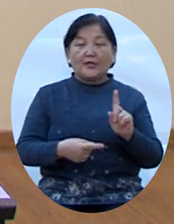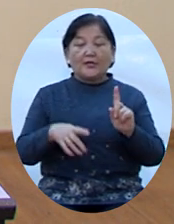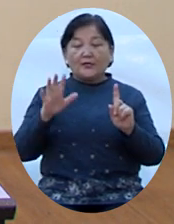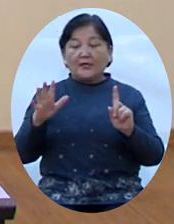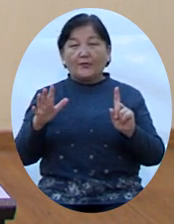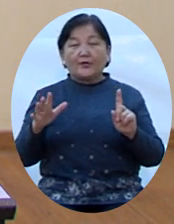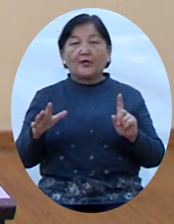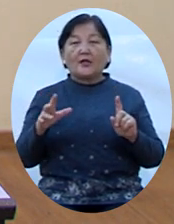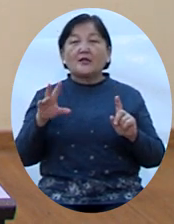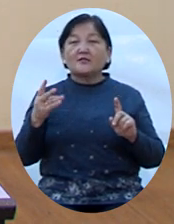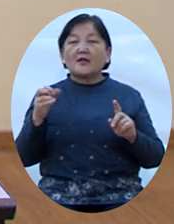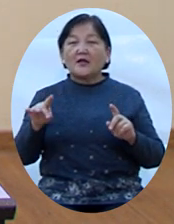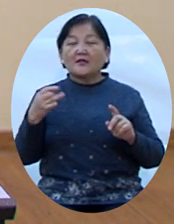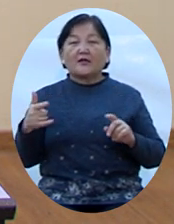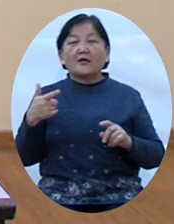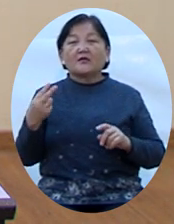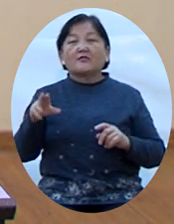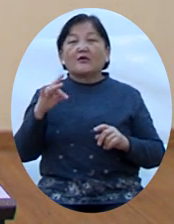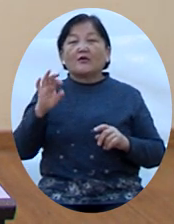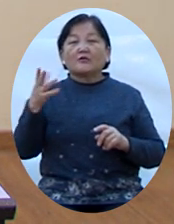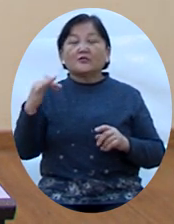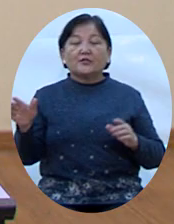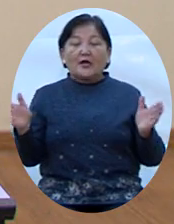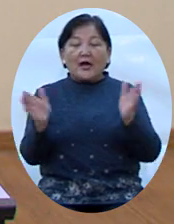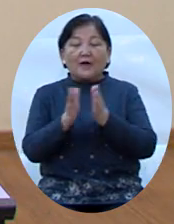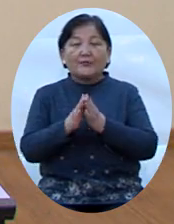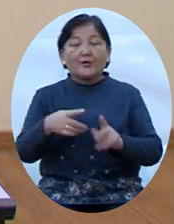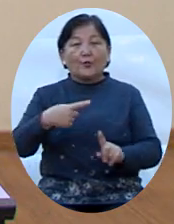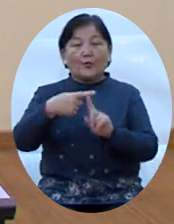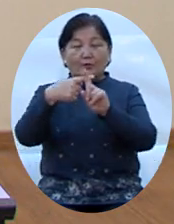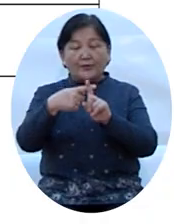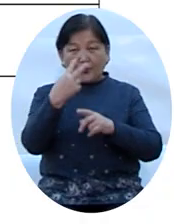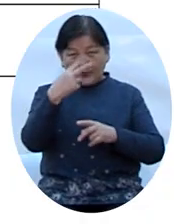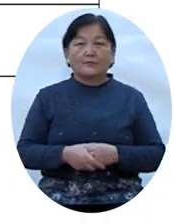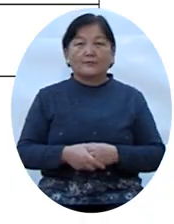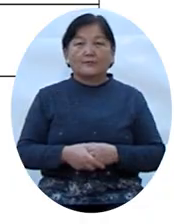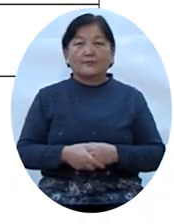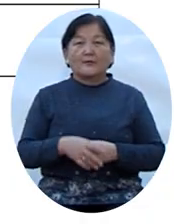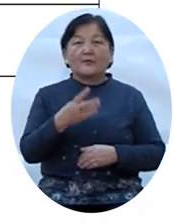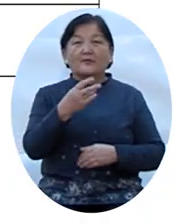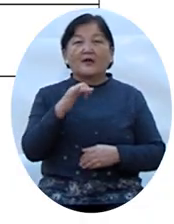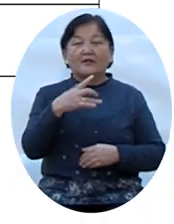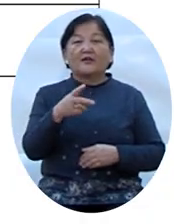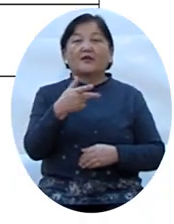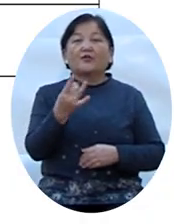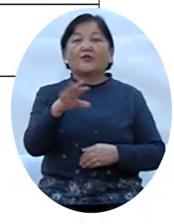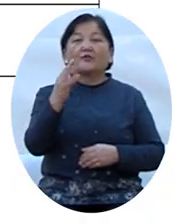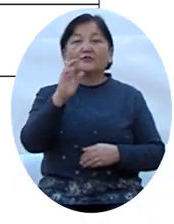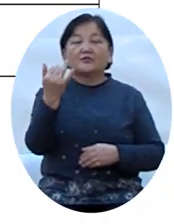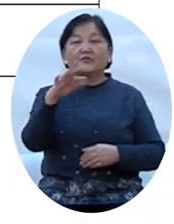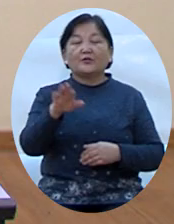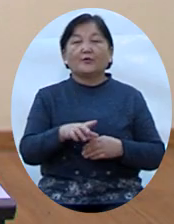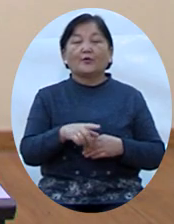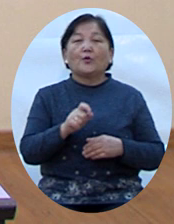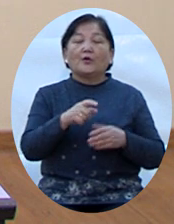уусмал болох натрийн гидроксидтэй харилцан үйлчлэх урвалыг судлаа. За натрийн гидроксид болон ус төрөгчийн